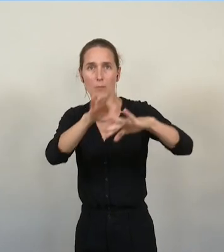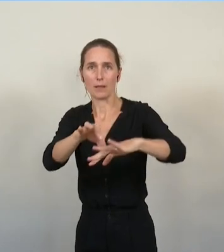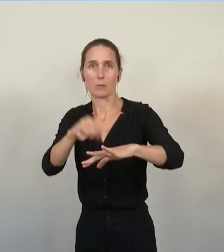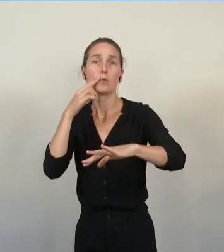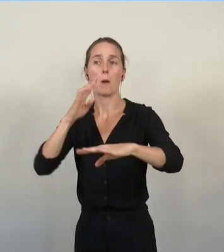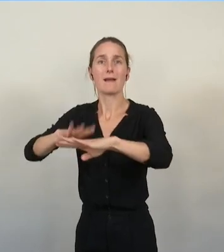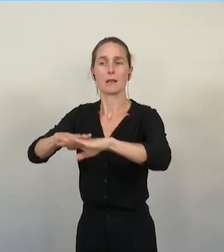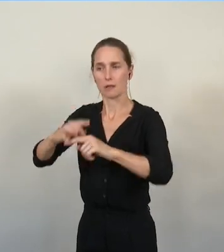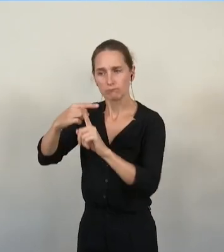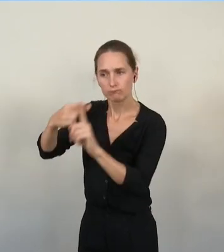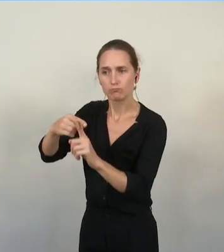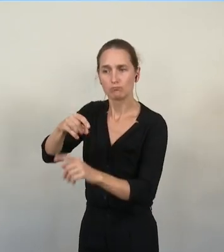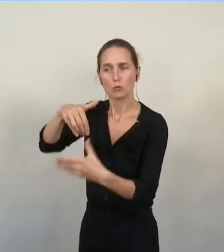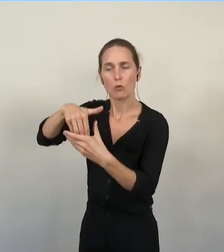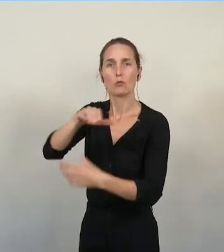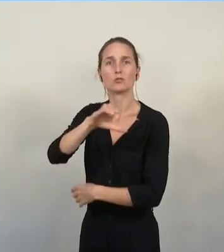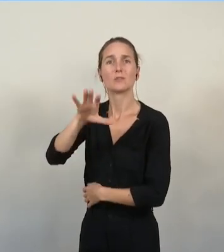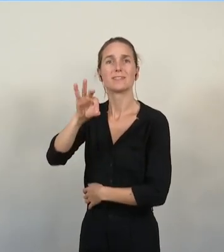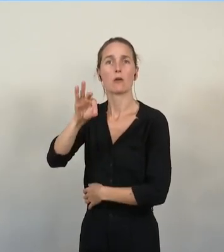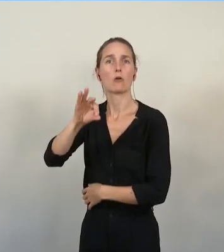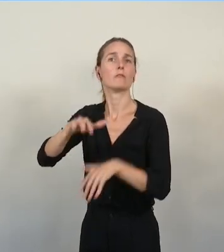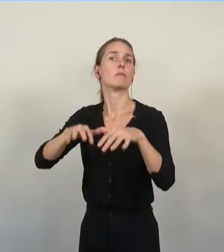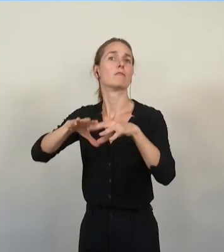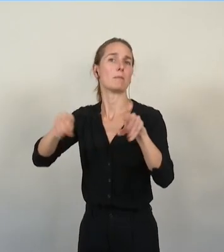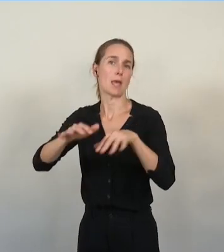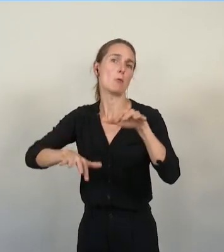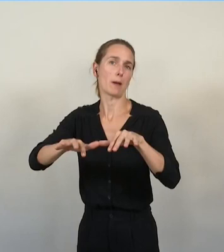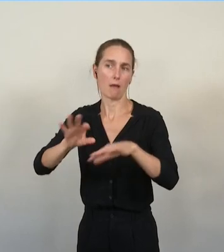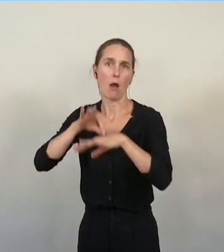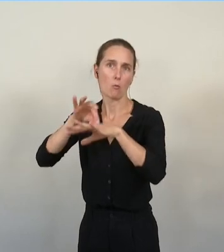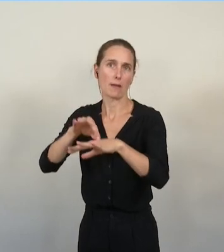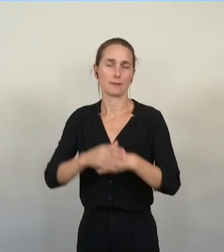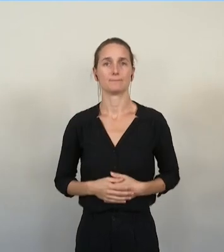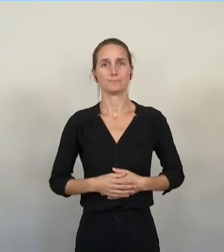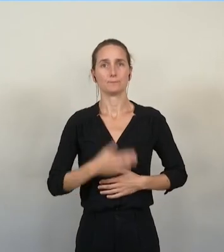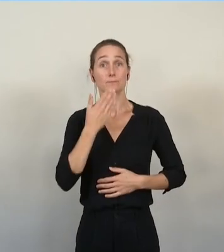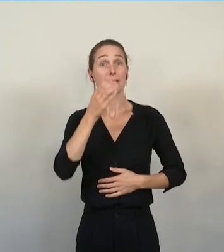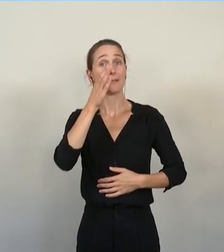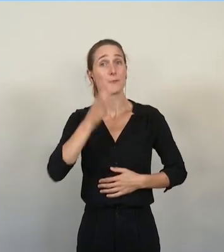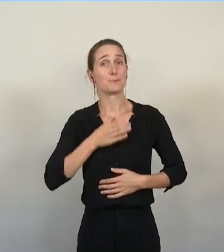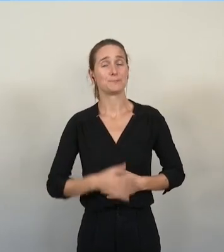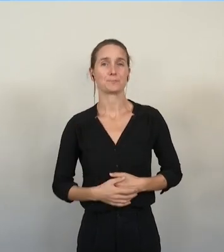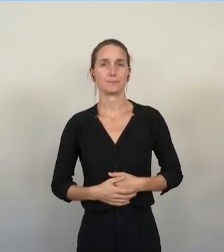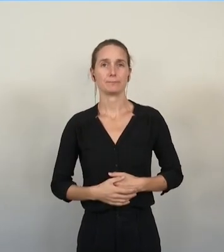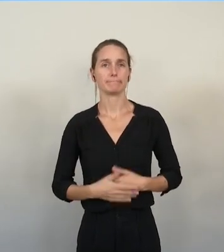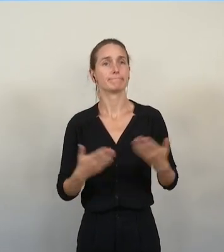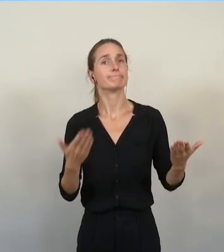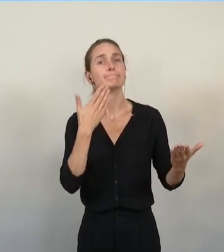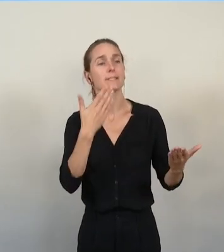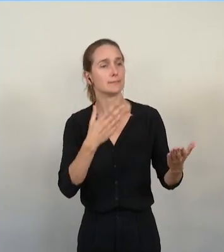ciblé je vous remercie merci beaucoup madame